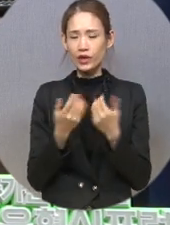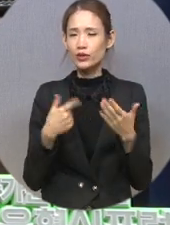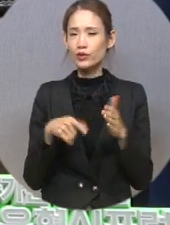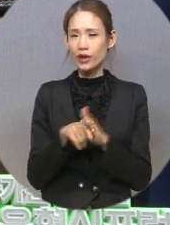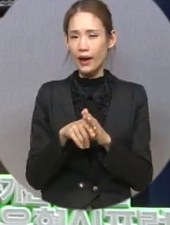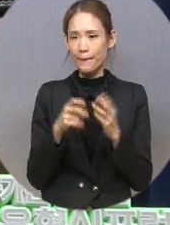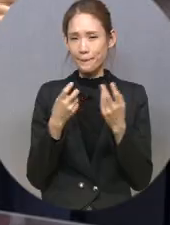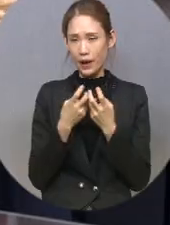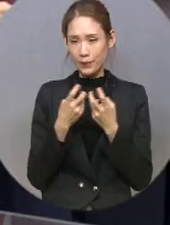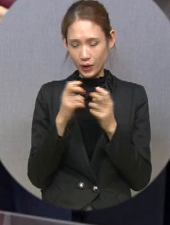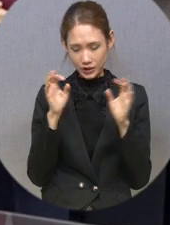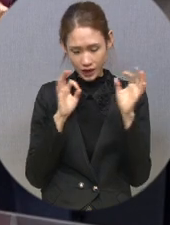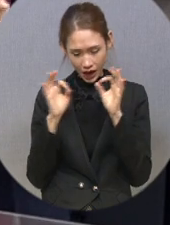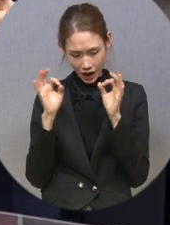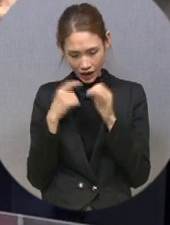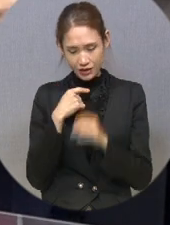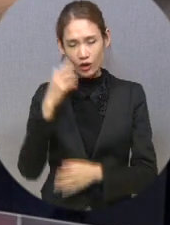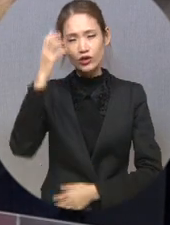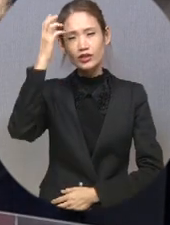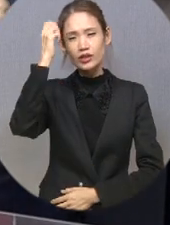그런 기억이 있습니다. 예.